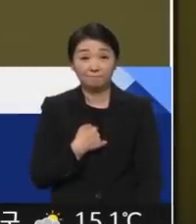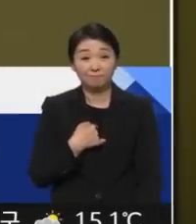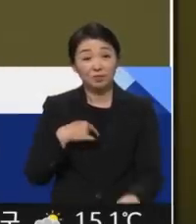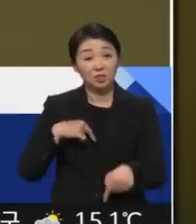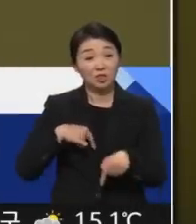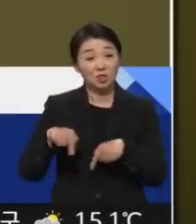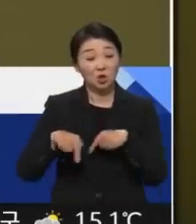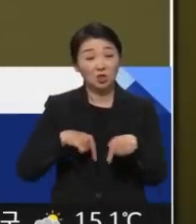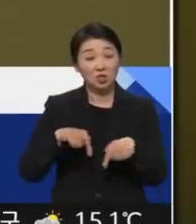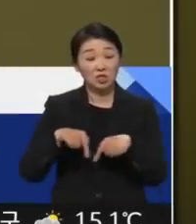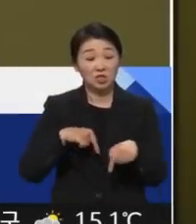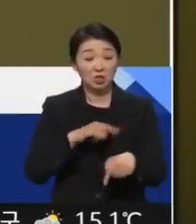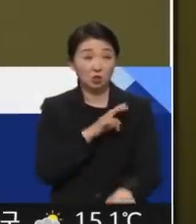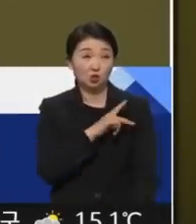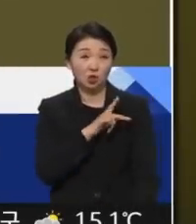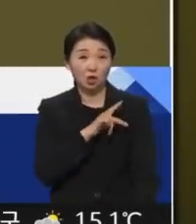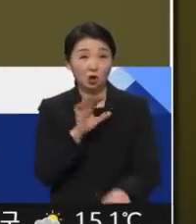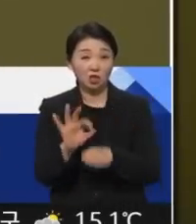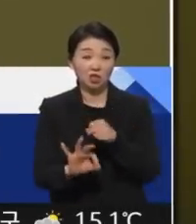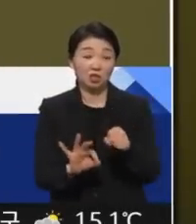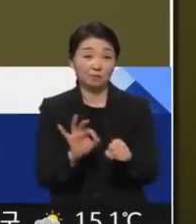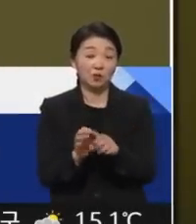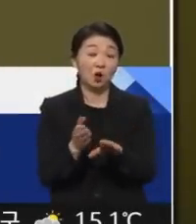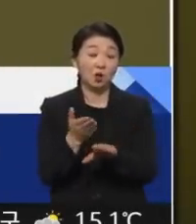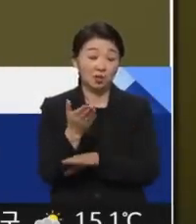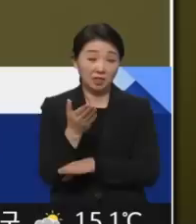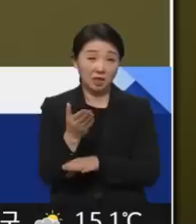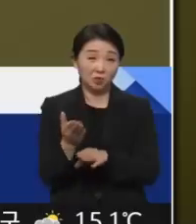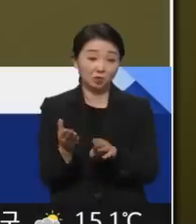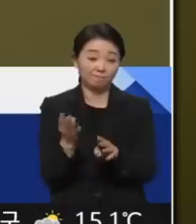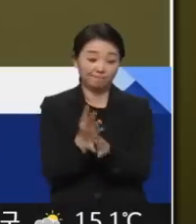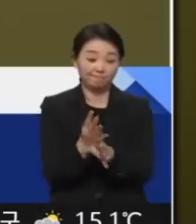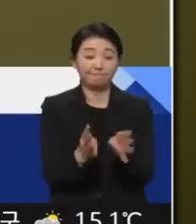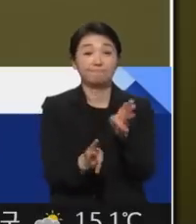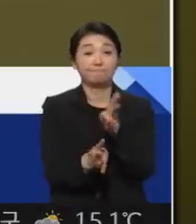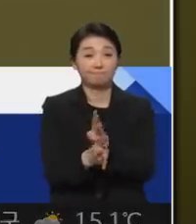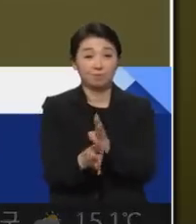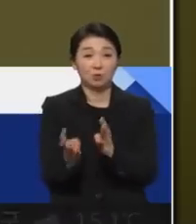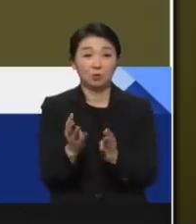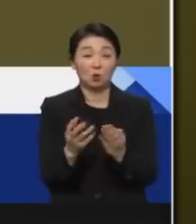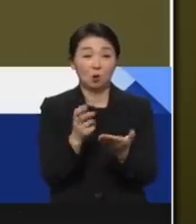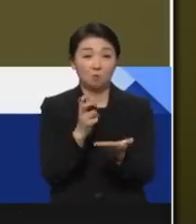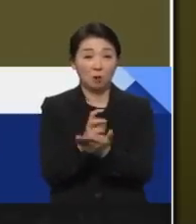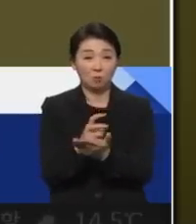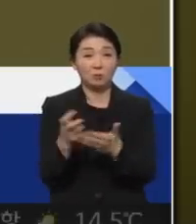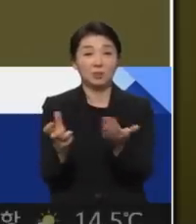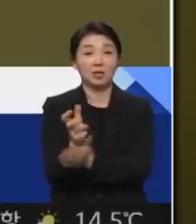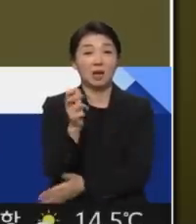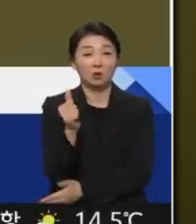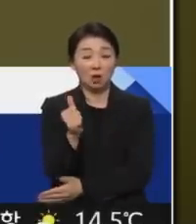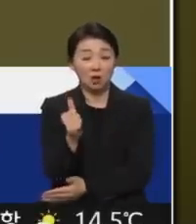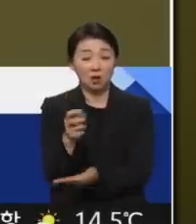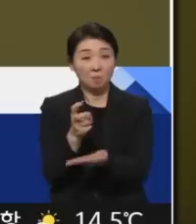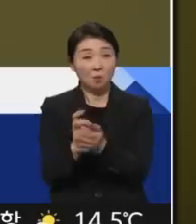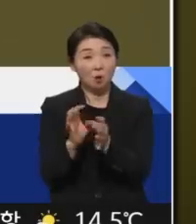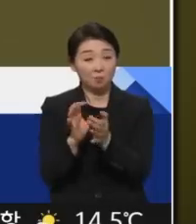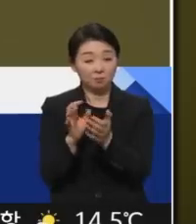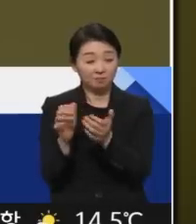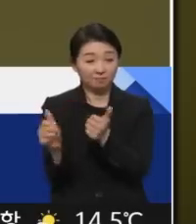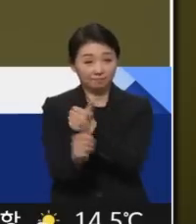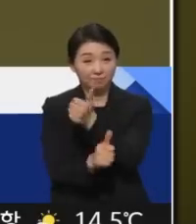10년 넘게 이제 국회의원 했잖아요. 예. 삼선하고 법무부 장관도 하고 거의 법사위를 많이 했고 다른 데도 갔지만 쭉